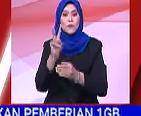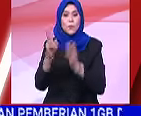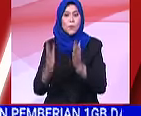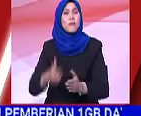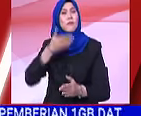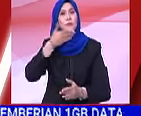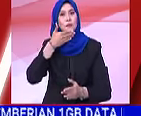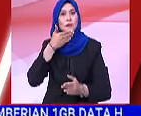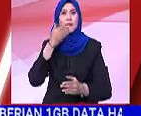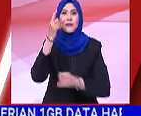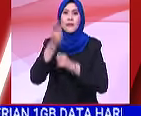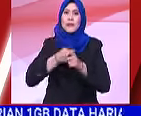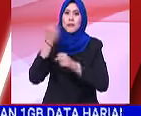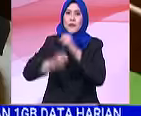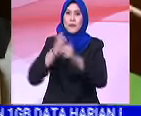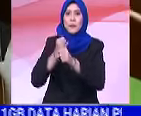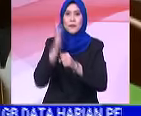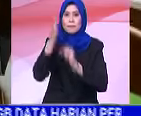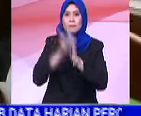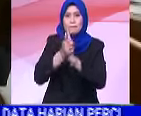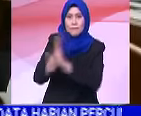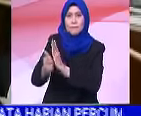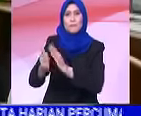muda setiap tahun.